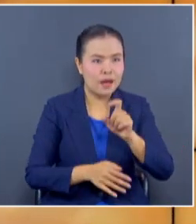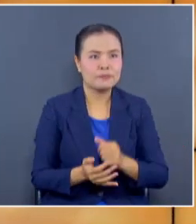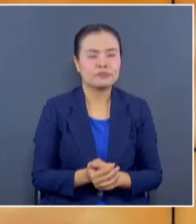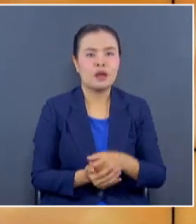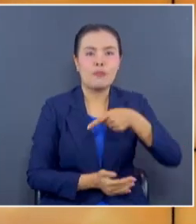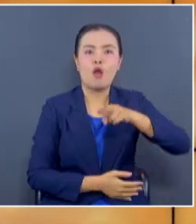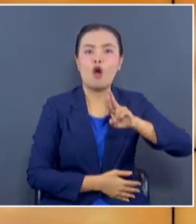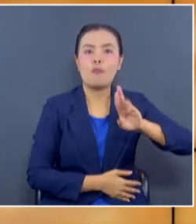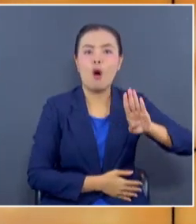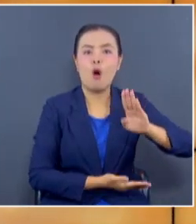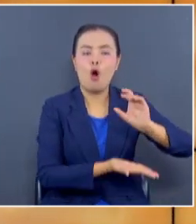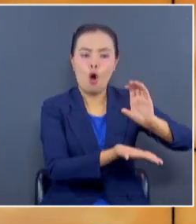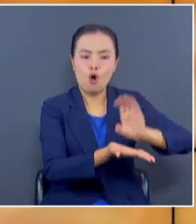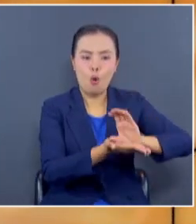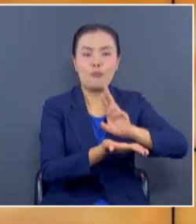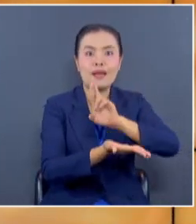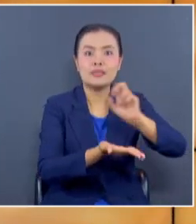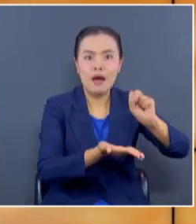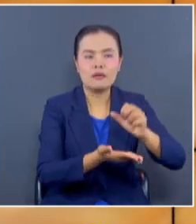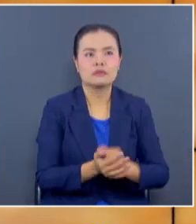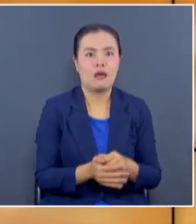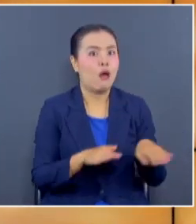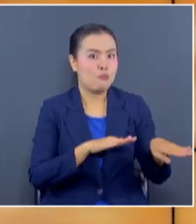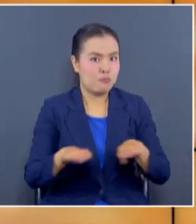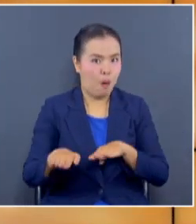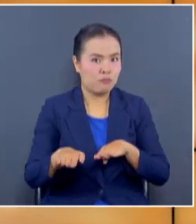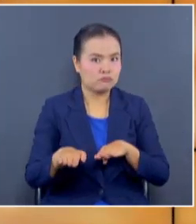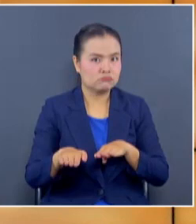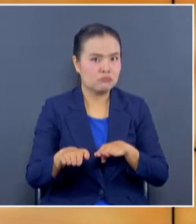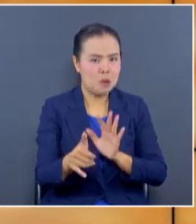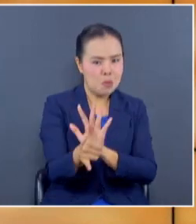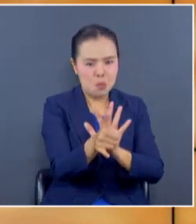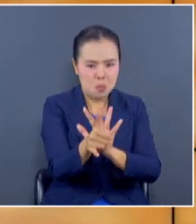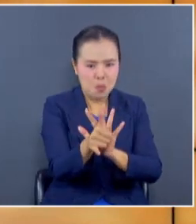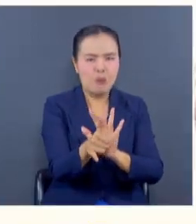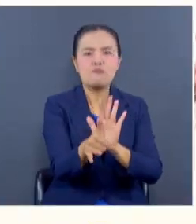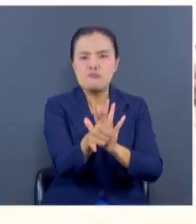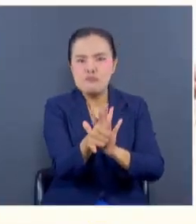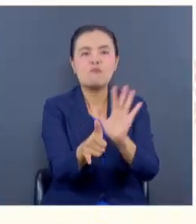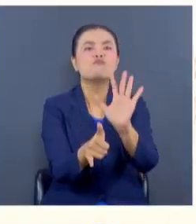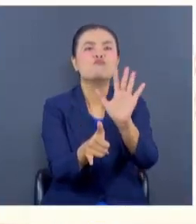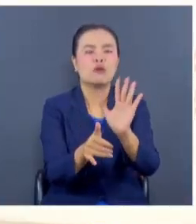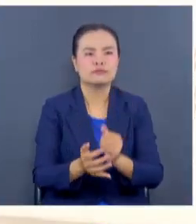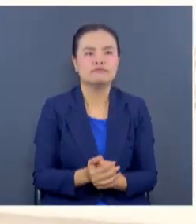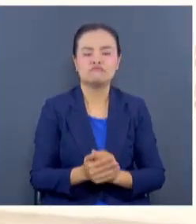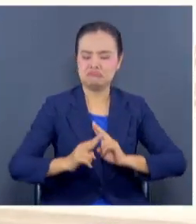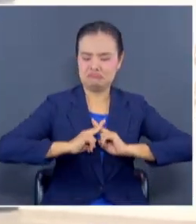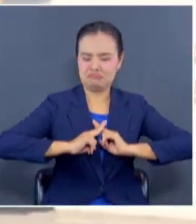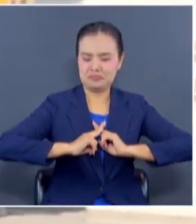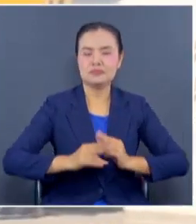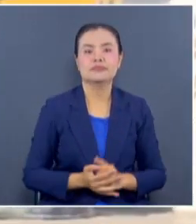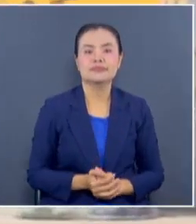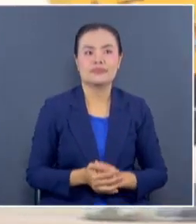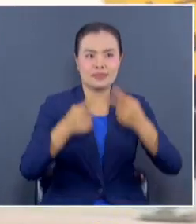พรบงบประมาณเนี่ยจะเข้าสภาแล้วนะคะนายกบอกว่าพร้อมไม่จำเป็นต้องมีองครักษ์ค่ะนี่นะคะนายกรัฐม